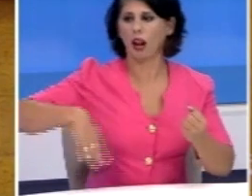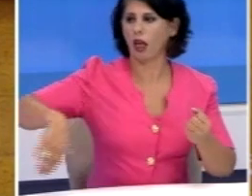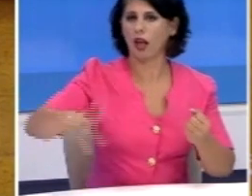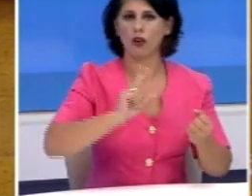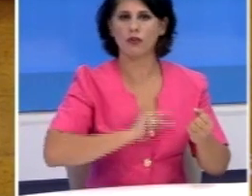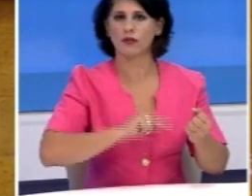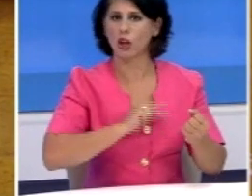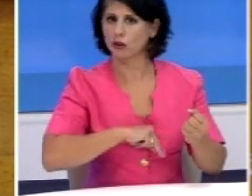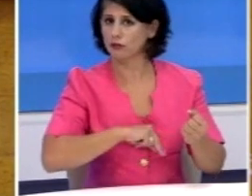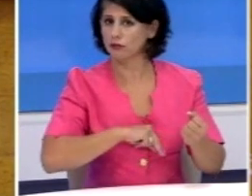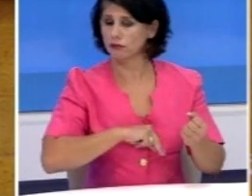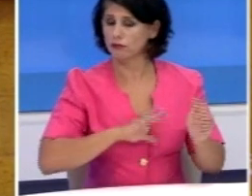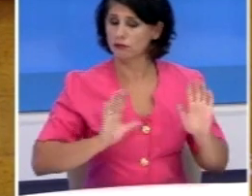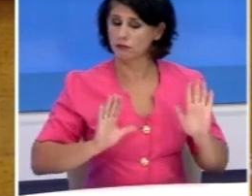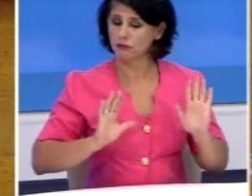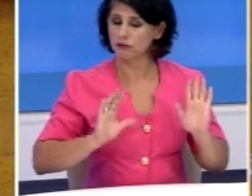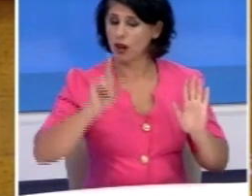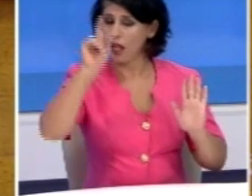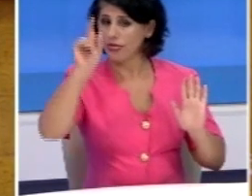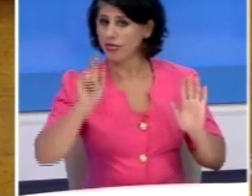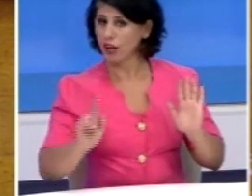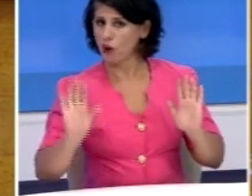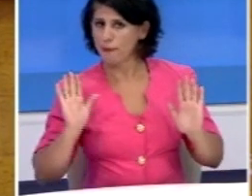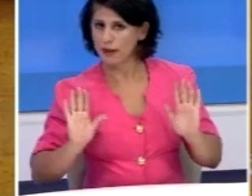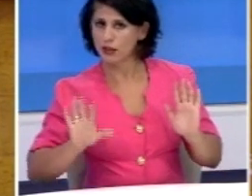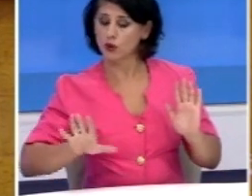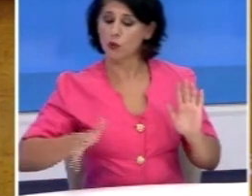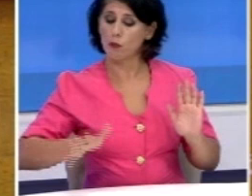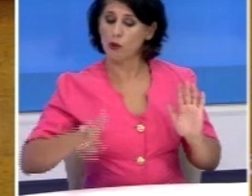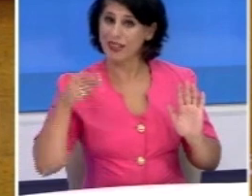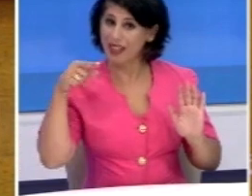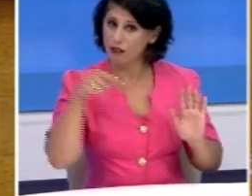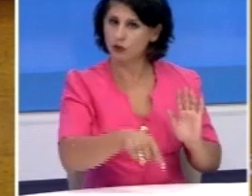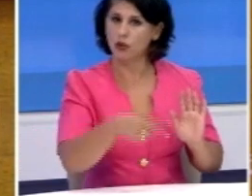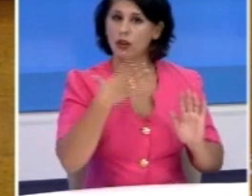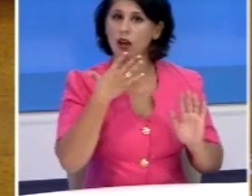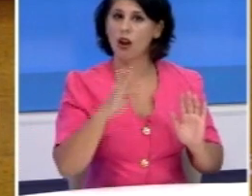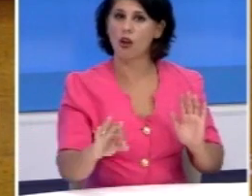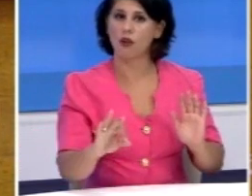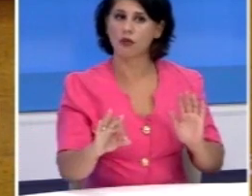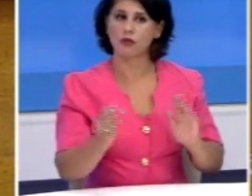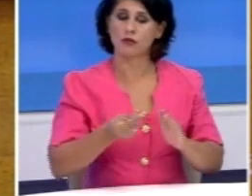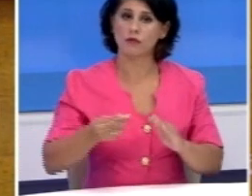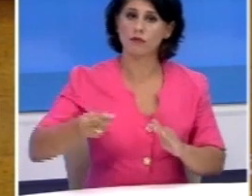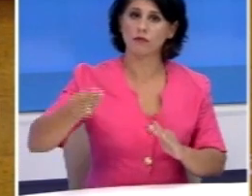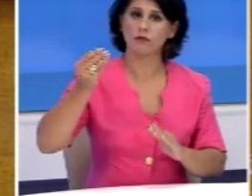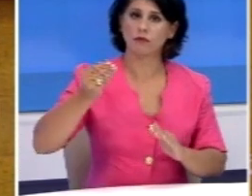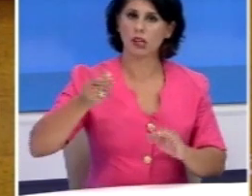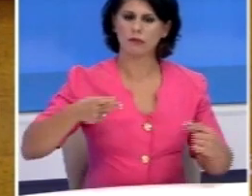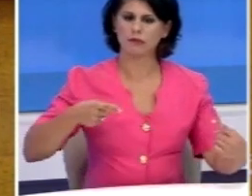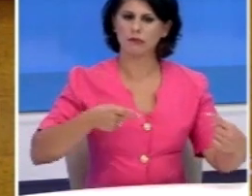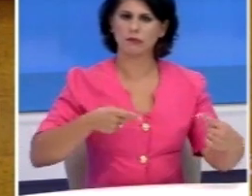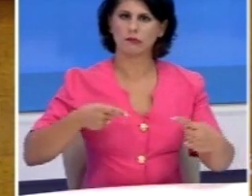συμφερόντων. Γιατί ενδεχομένως μπορεί και να αποτελέσει λόγο παραπέρα